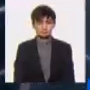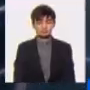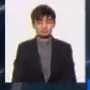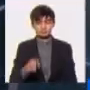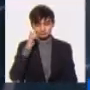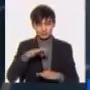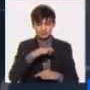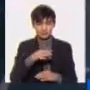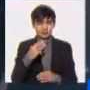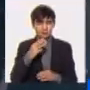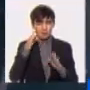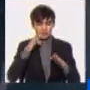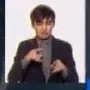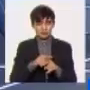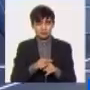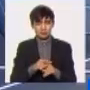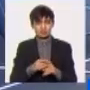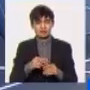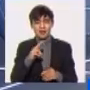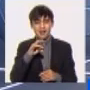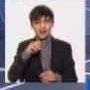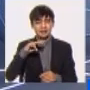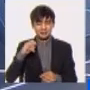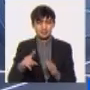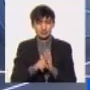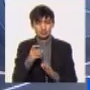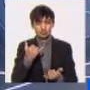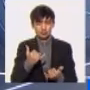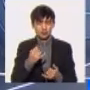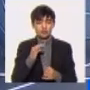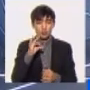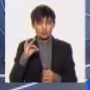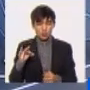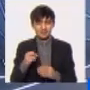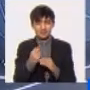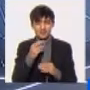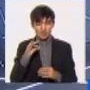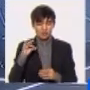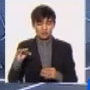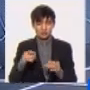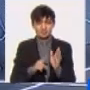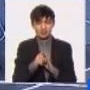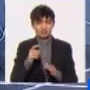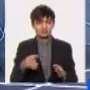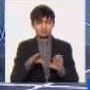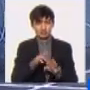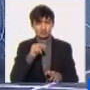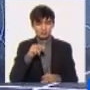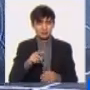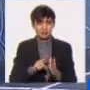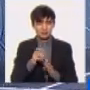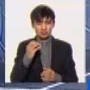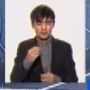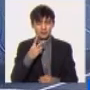Еліміздің шығысына да шектеу шаралар енгізіліп жатыр. Бүгін түнгі сағат 00:00-ден бастап Өскемен мен Семей қалаларына қосымша шектеулер қойылады. Екі